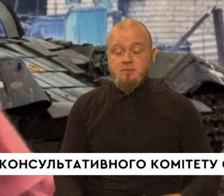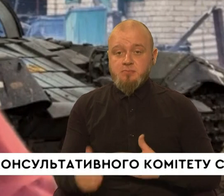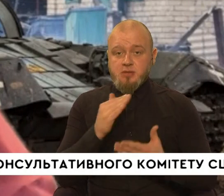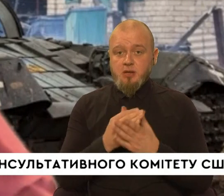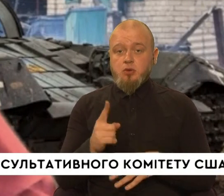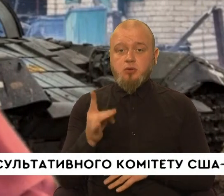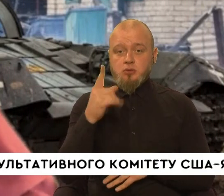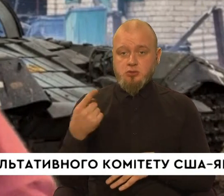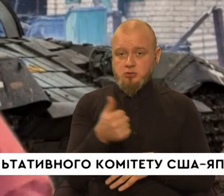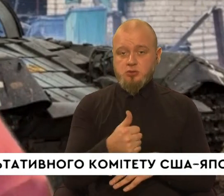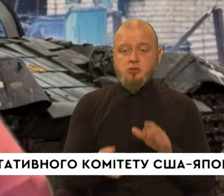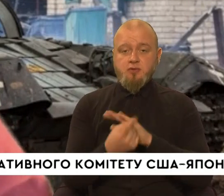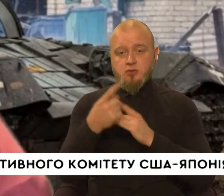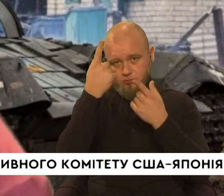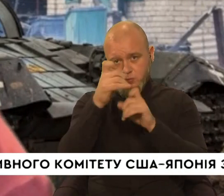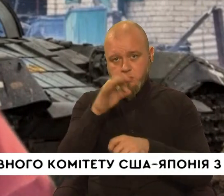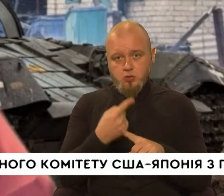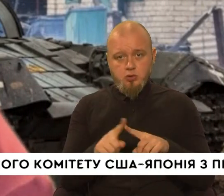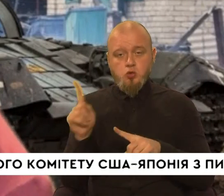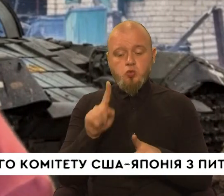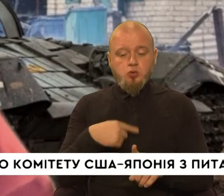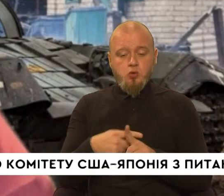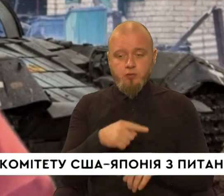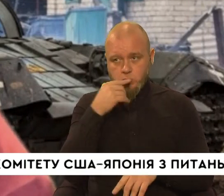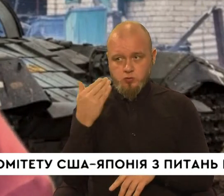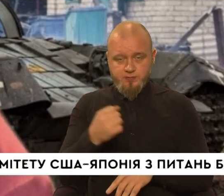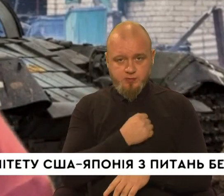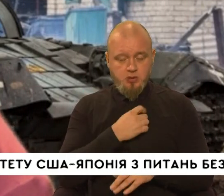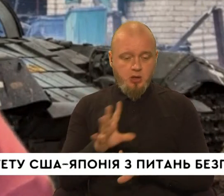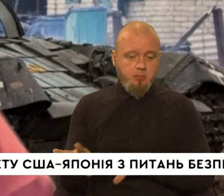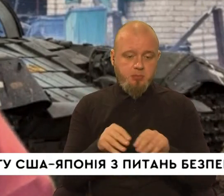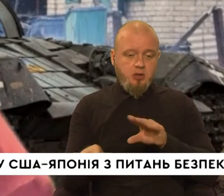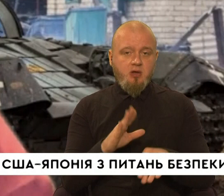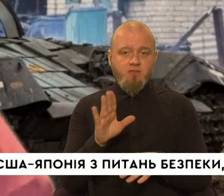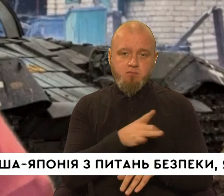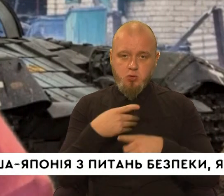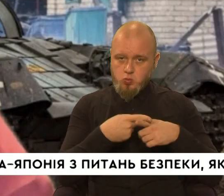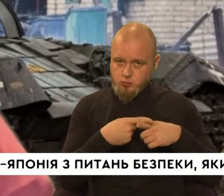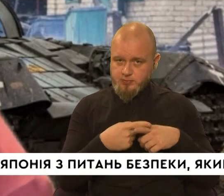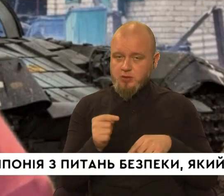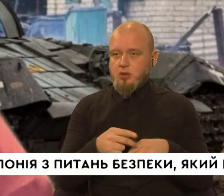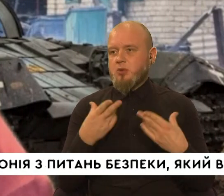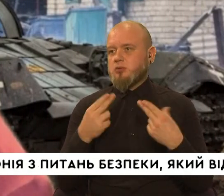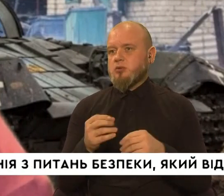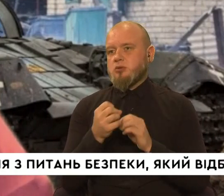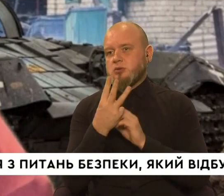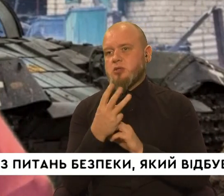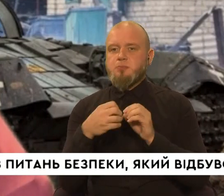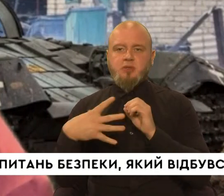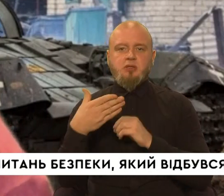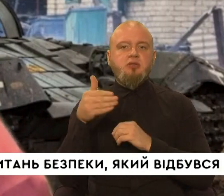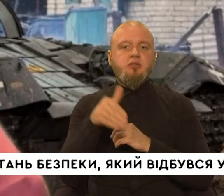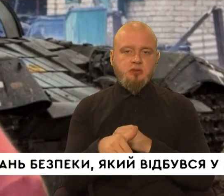Принаймні раз на тиждень з'являються повідомлення про те, що додаткові російські війська перекидають в Білорусь. Там десь 13-15